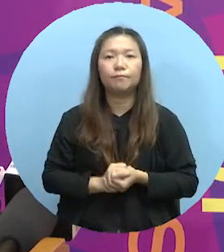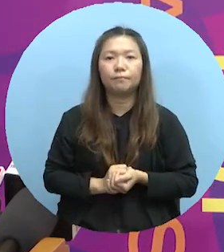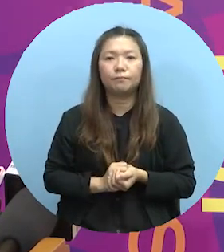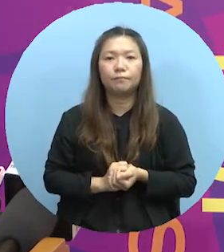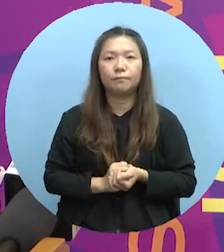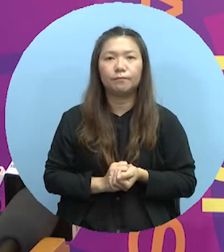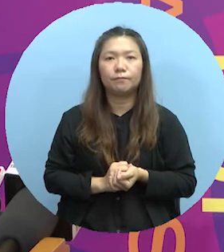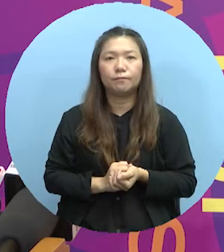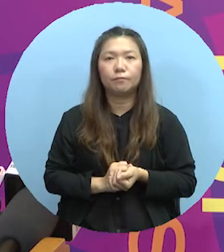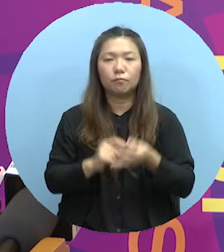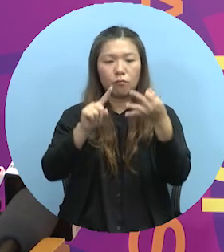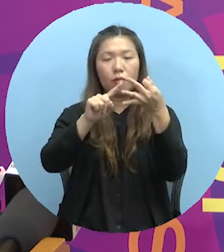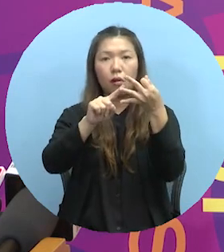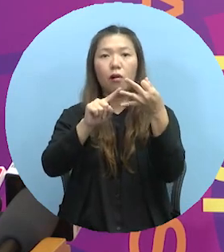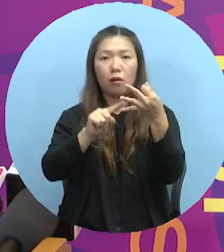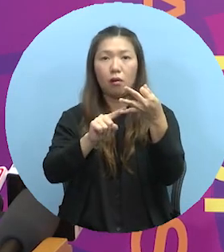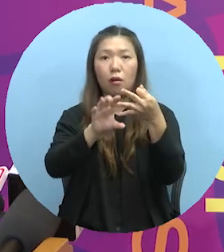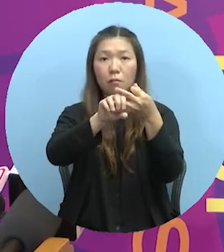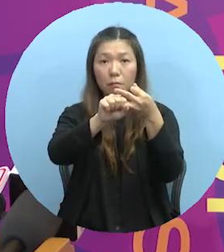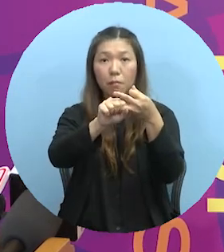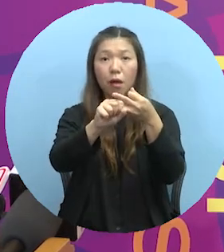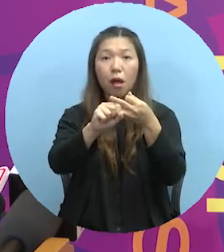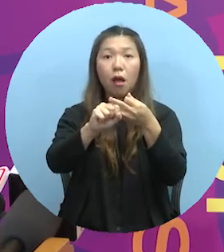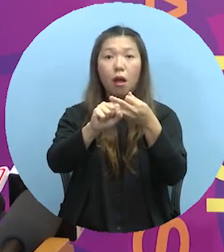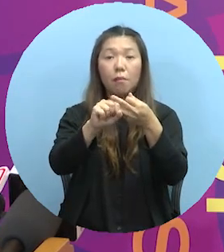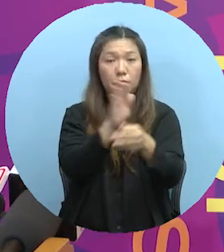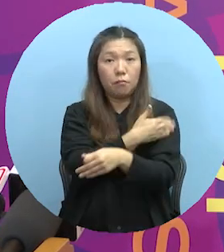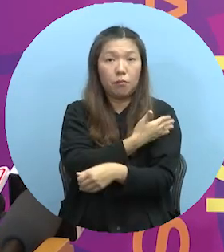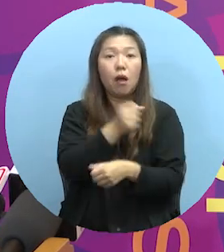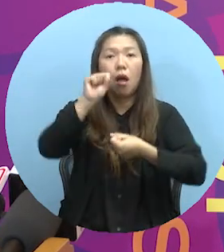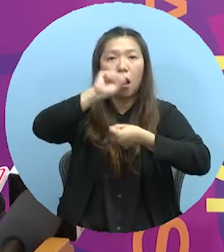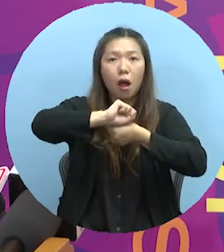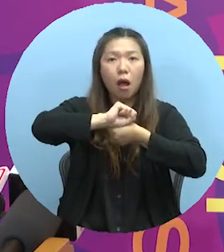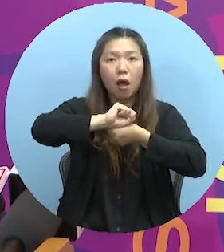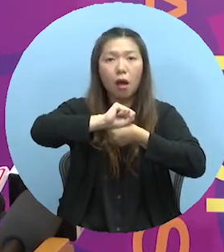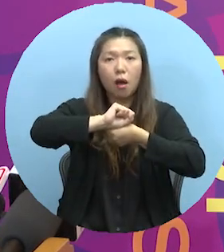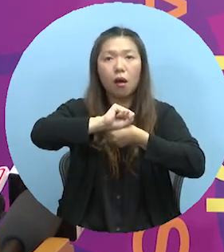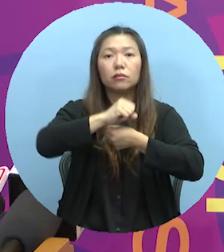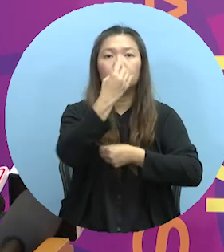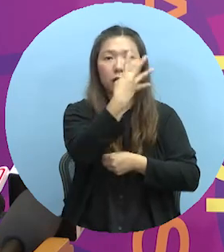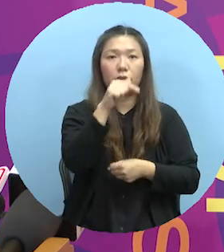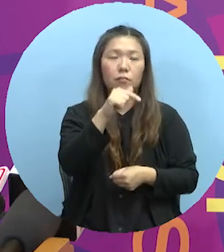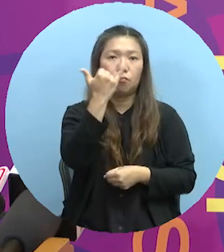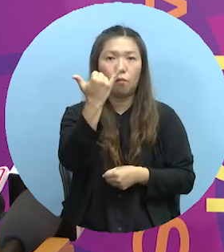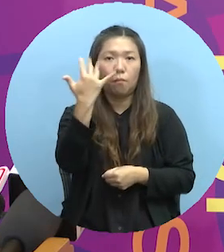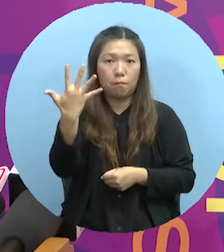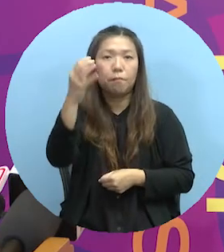2.87%， 中層和低層薪金級別的公務員加薪幅度是